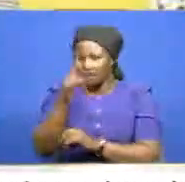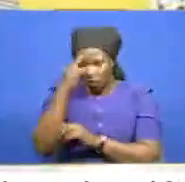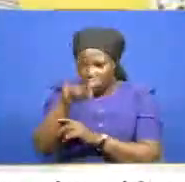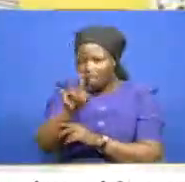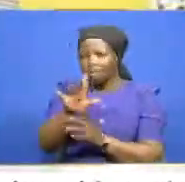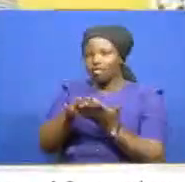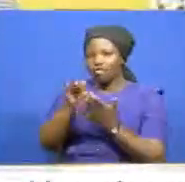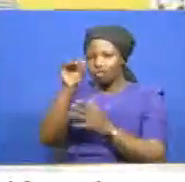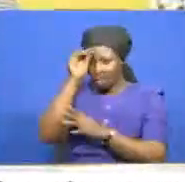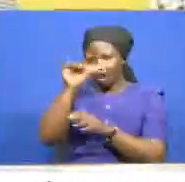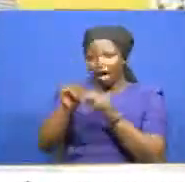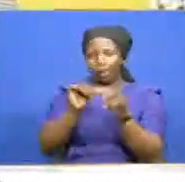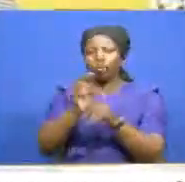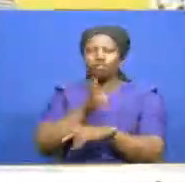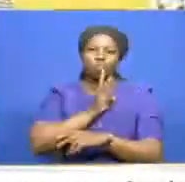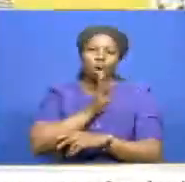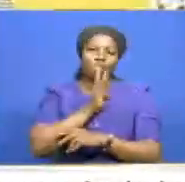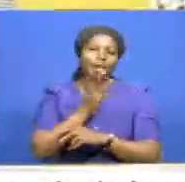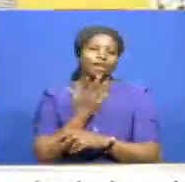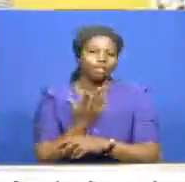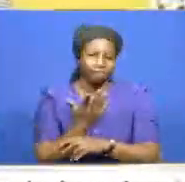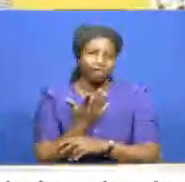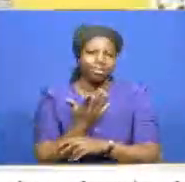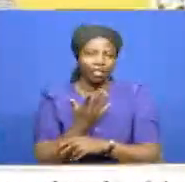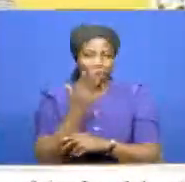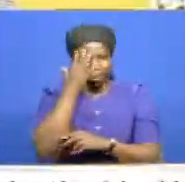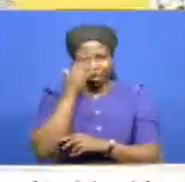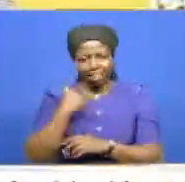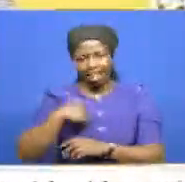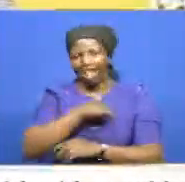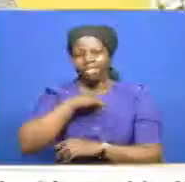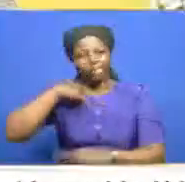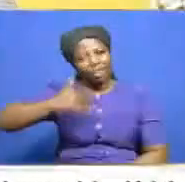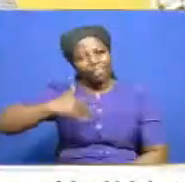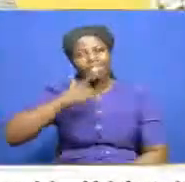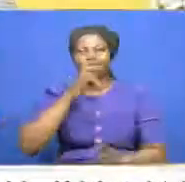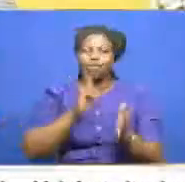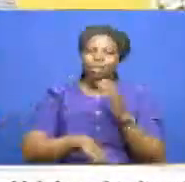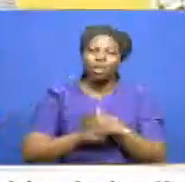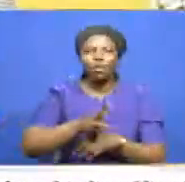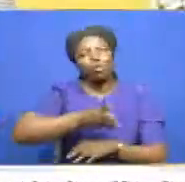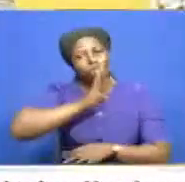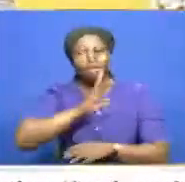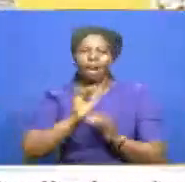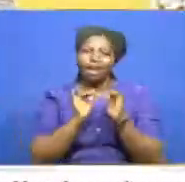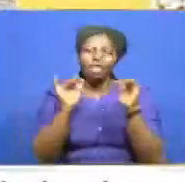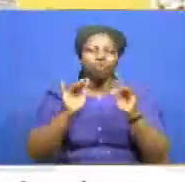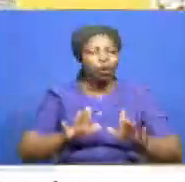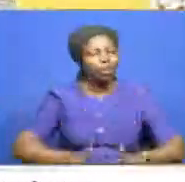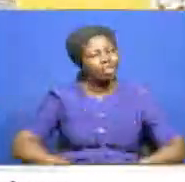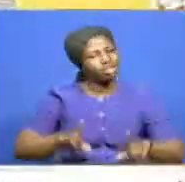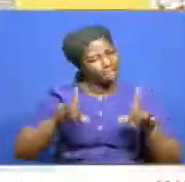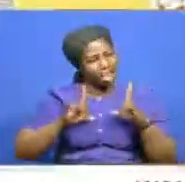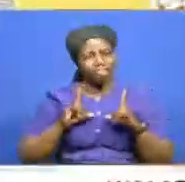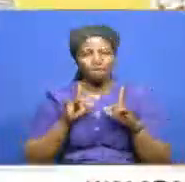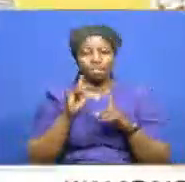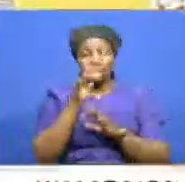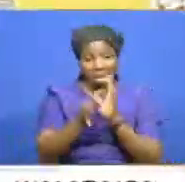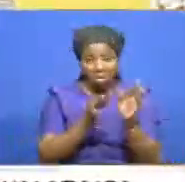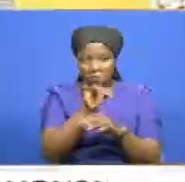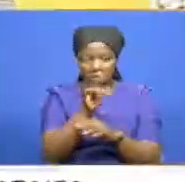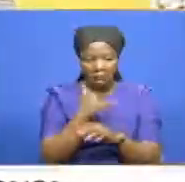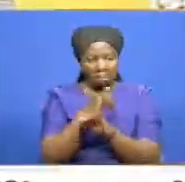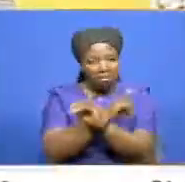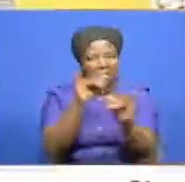mafunzo ya maji, kwa sababu huwa tunasema maji ni uhai, na kama hauna maji safi then